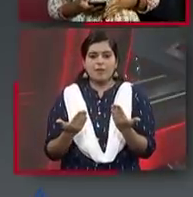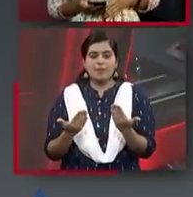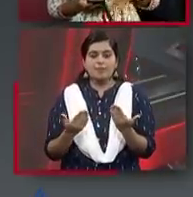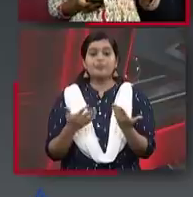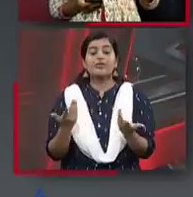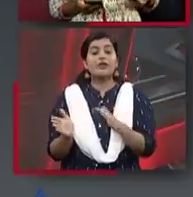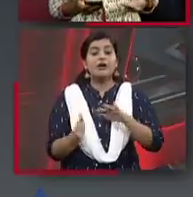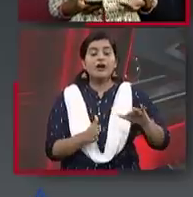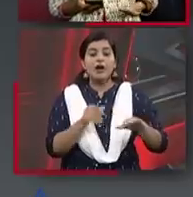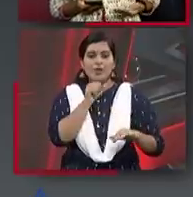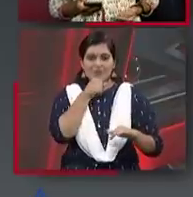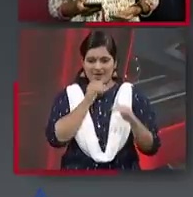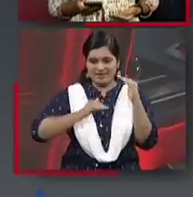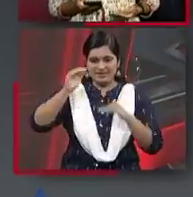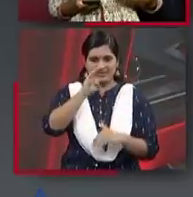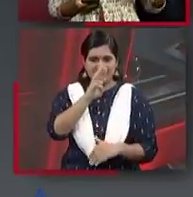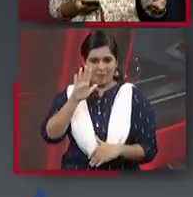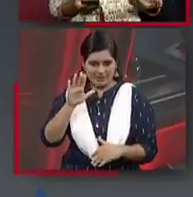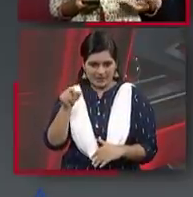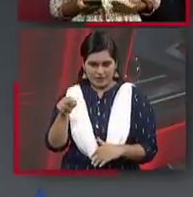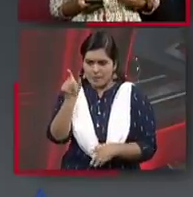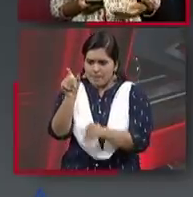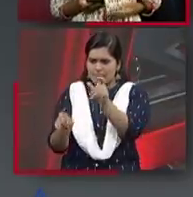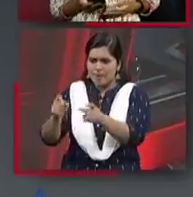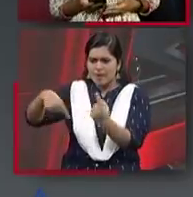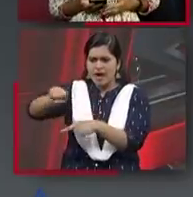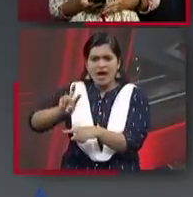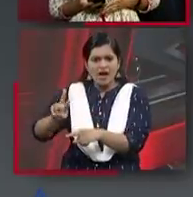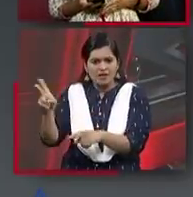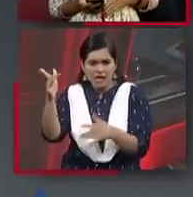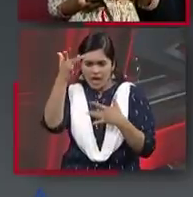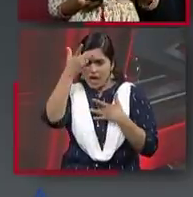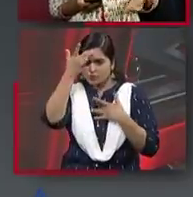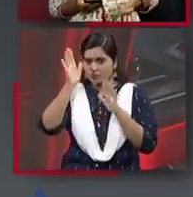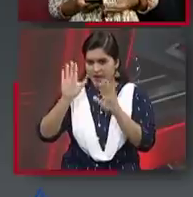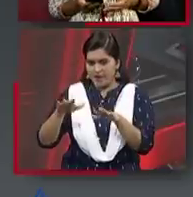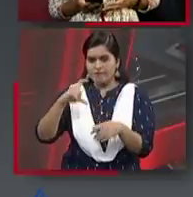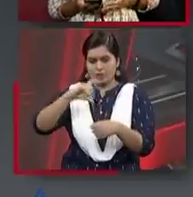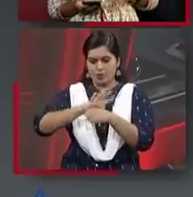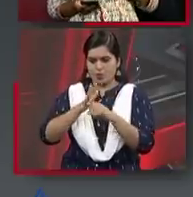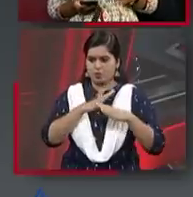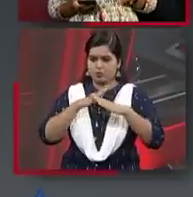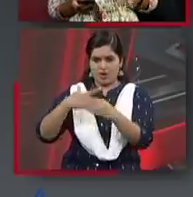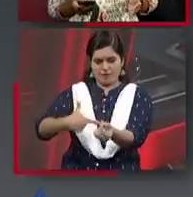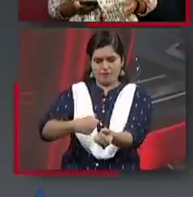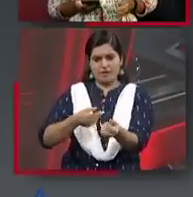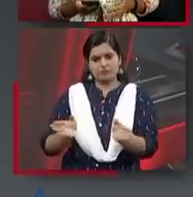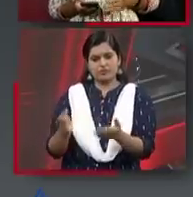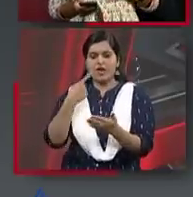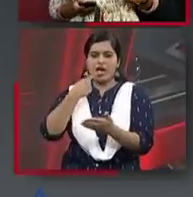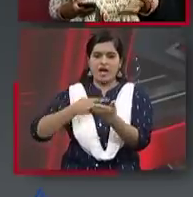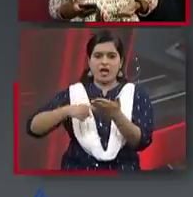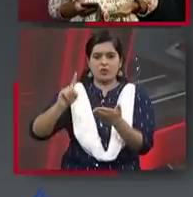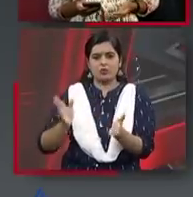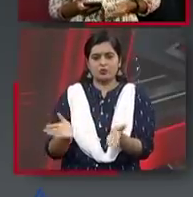മുകളിലുള്ളവർക്ക് മറ്റസുഖങ്ങൾ ഉള്ളവരാണെങ്കിലാണ് ഈ ഒരു ഘട്ടത്തിൽ വാക്സിനേഷൻ നൽകുക. അതുകൊണ്ട് തന്നെ 45 വയസ്സിന് മുകളിൽ 59 വയസ്സ് വരെ ഉള്ളവർ